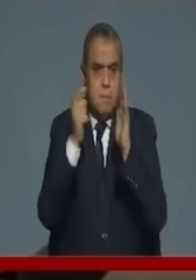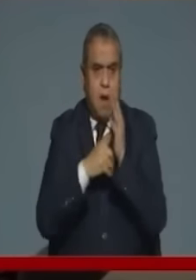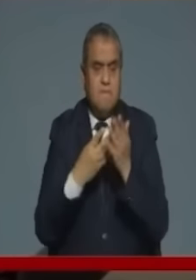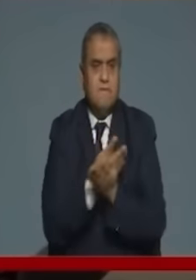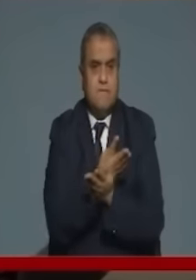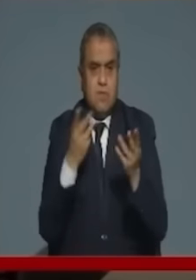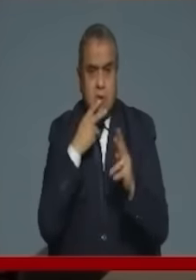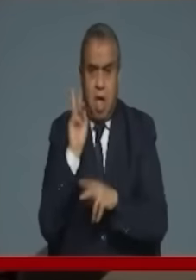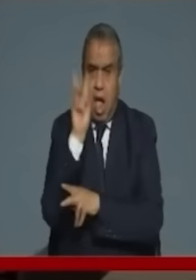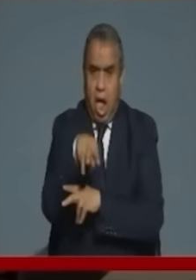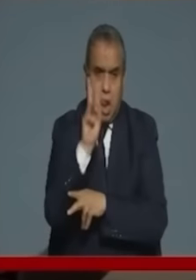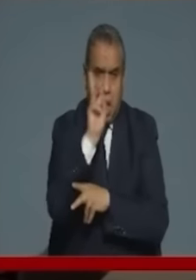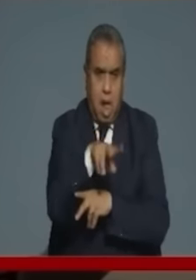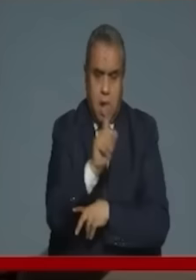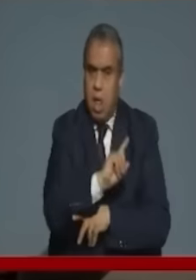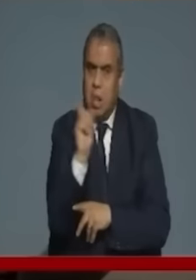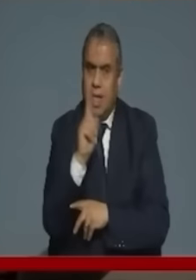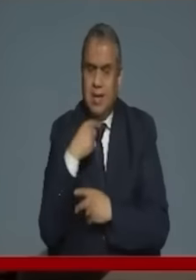نخدعكم او نقول كلام